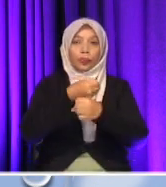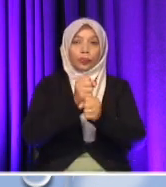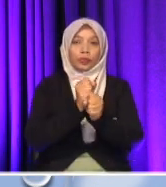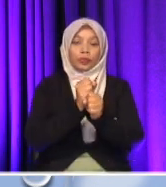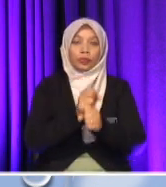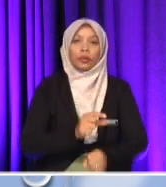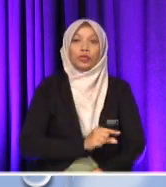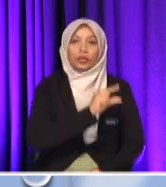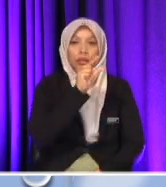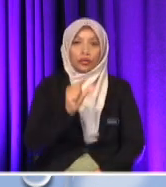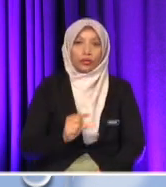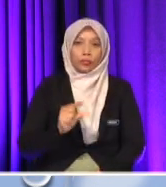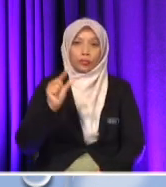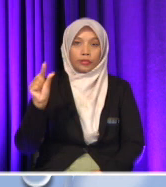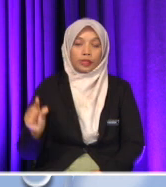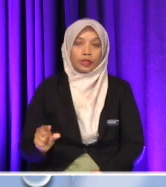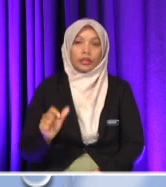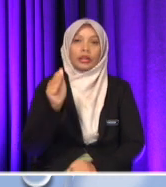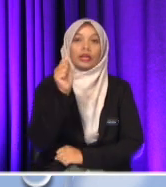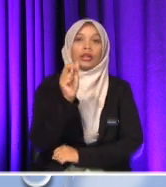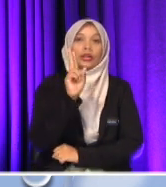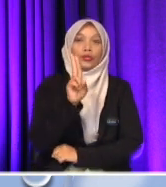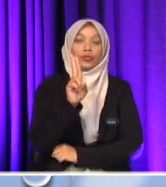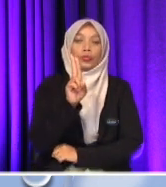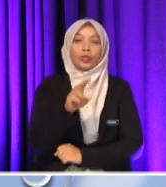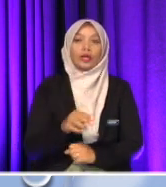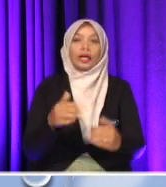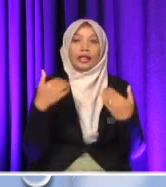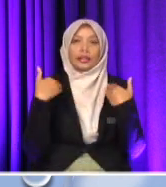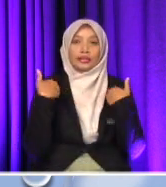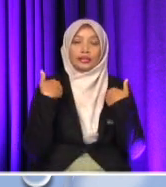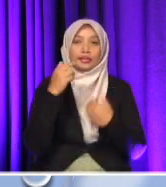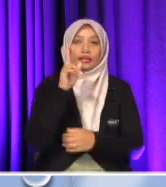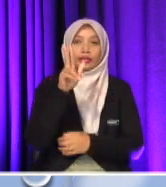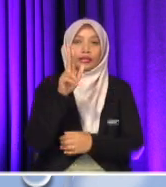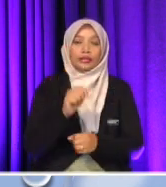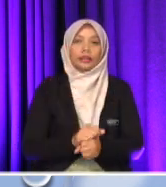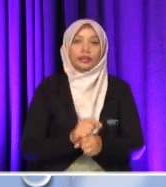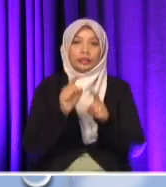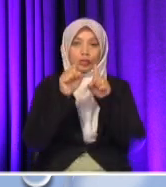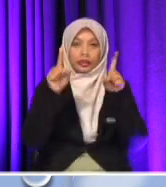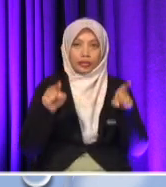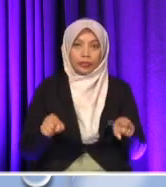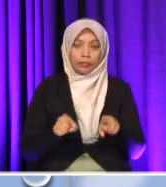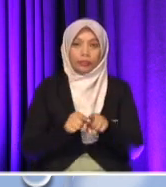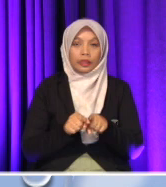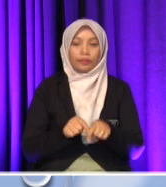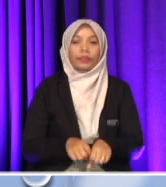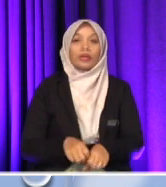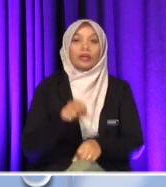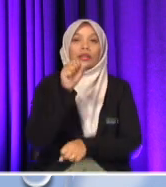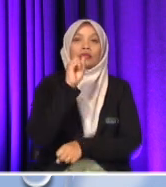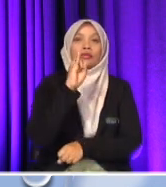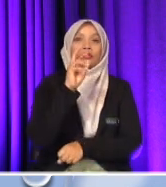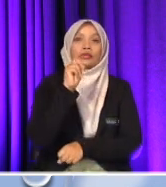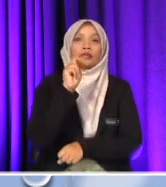AU tadi. Bentuk gelombang AU tadi yang mana kita ada 3 gerigi, segi 4 dan kita ada sinus ni. Okey,